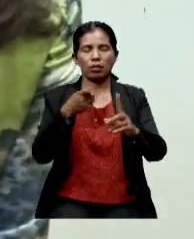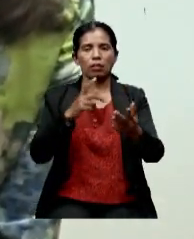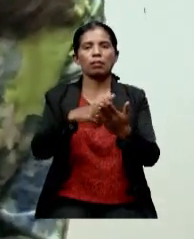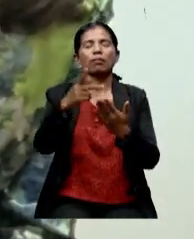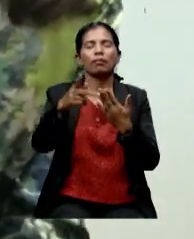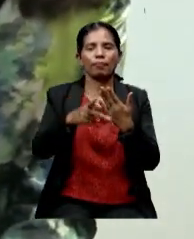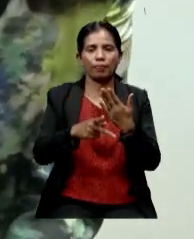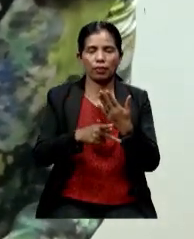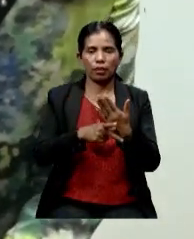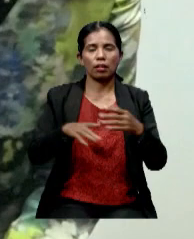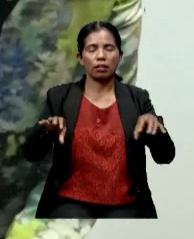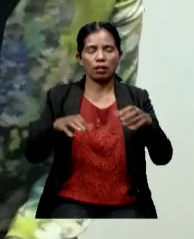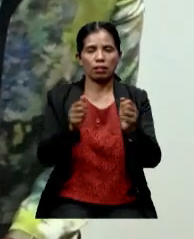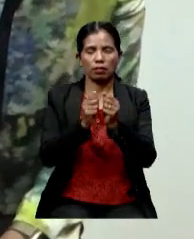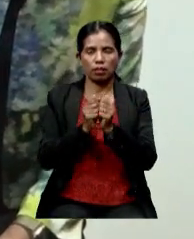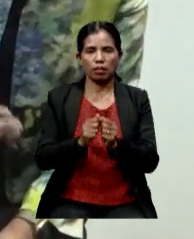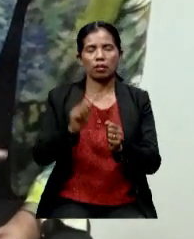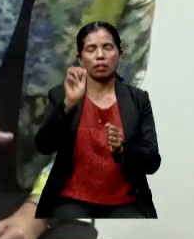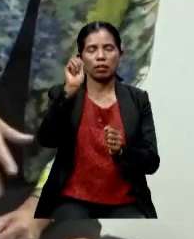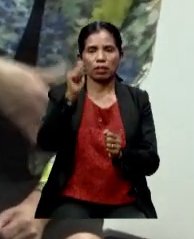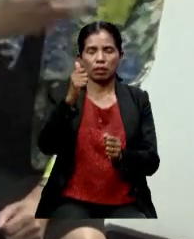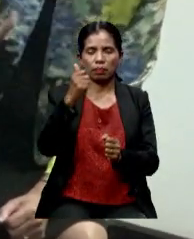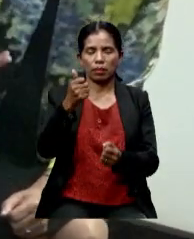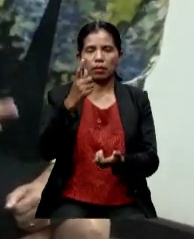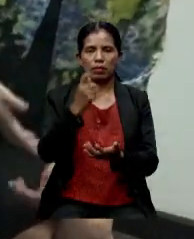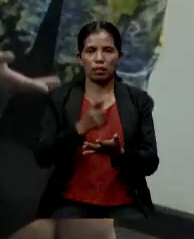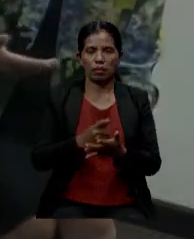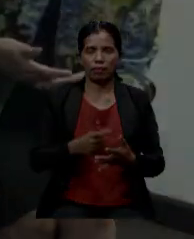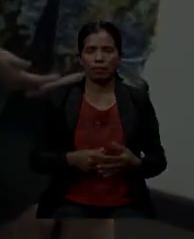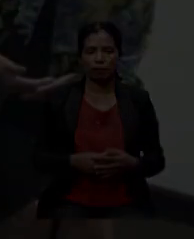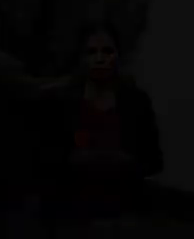programa Sasional Worker hamutu krihun idaresin. Agustino da Costa, GMN.